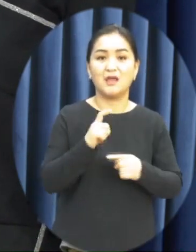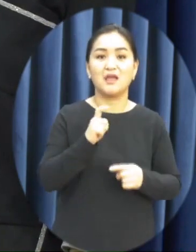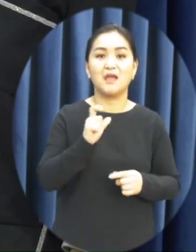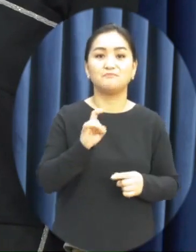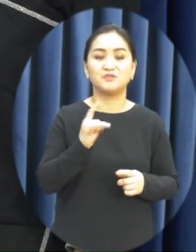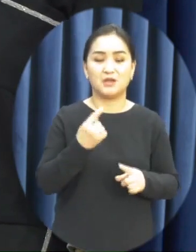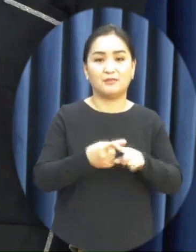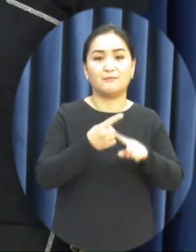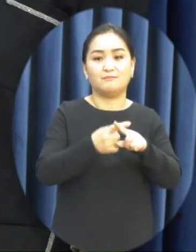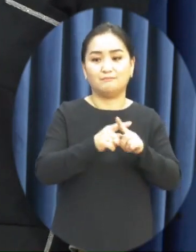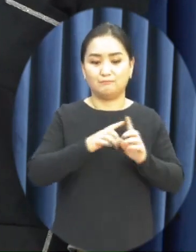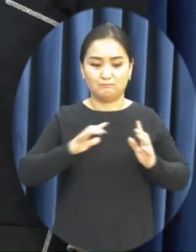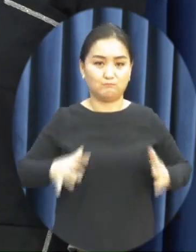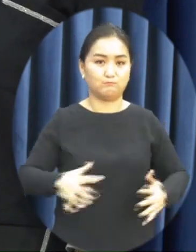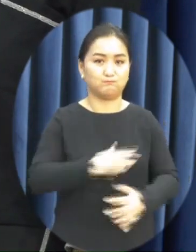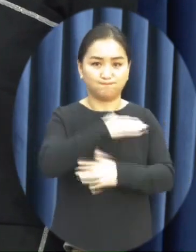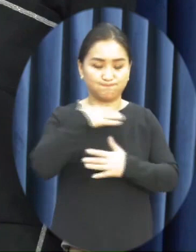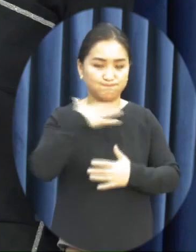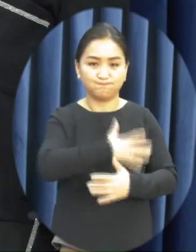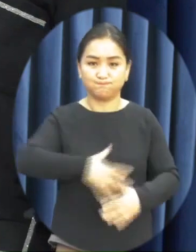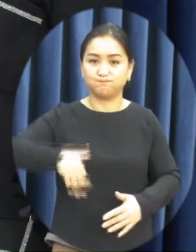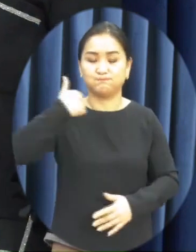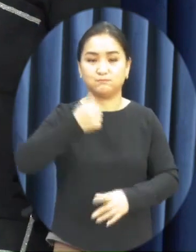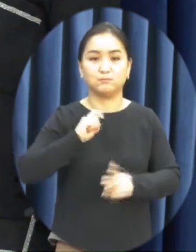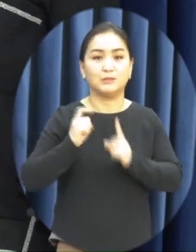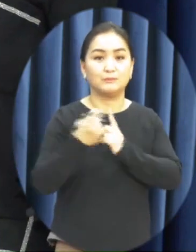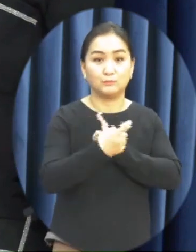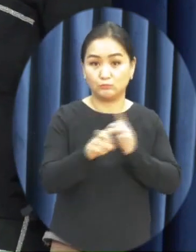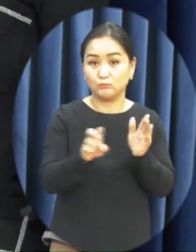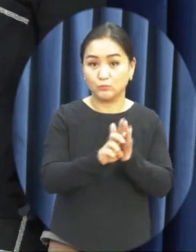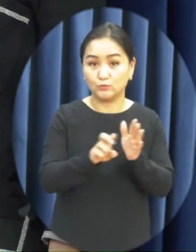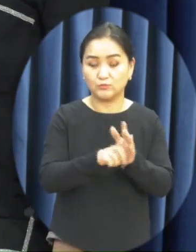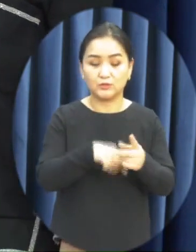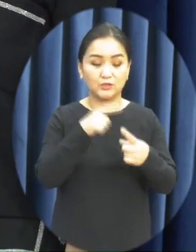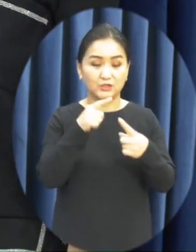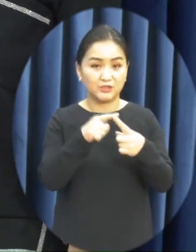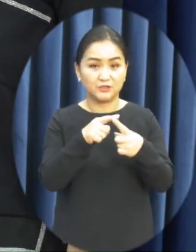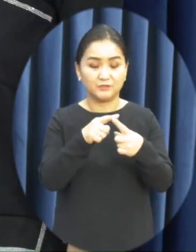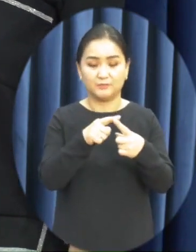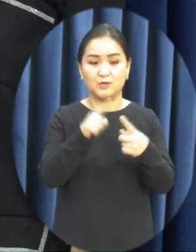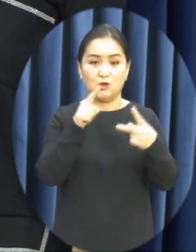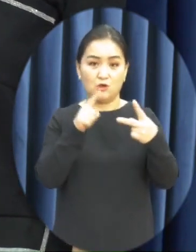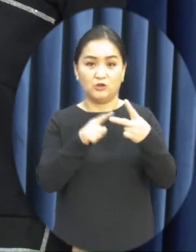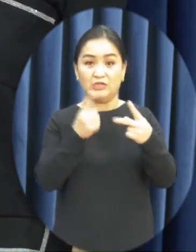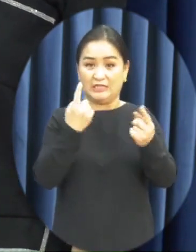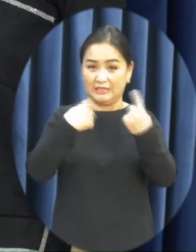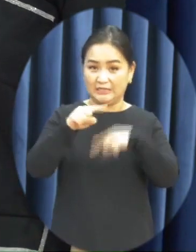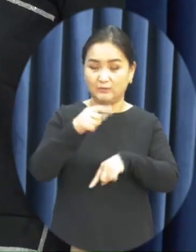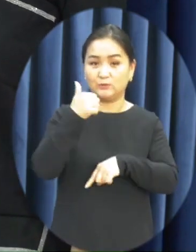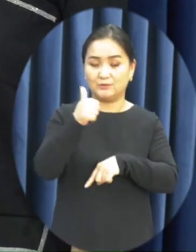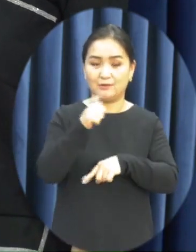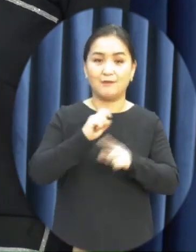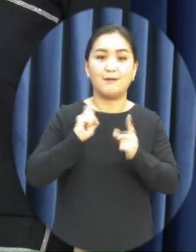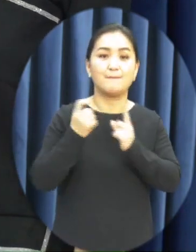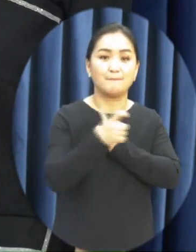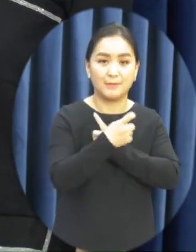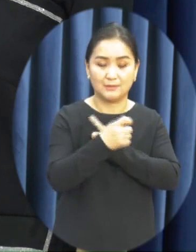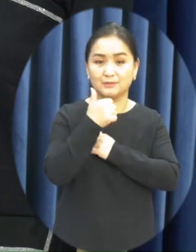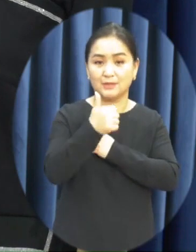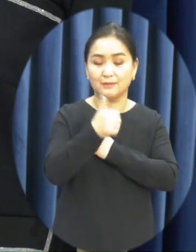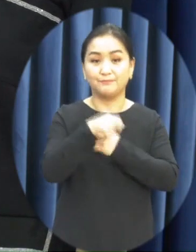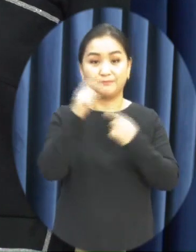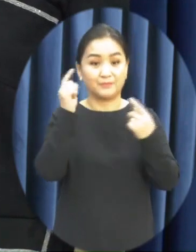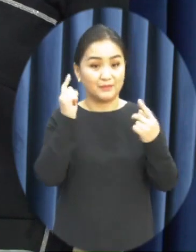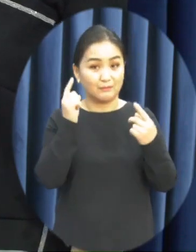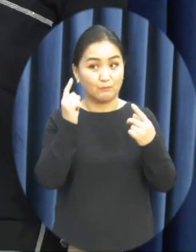ཏི མེ སྲི གཤ དངས སྱི སྱུད ཡིན ལུགས དེུགས སྟོདས འྟི གཅེས པའི ཁ ལུགས ཆུ